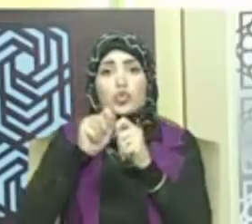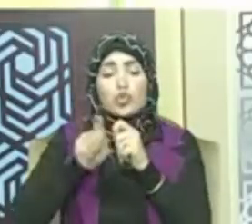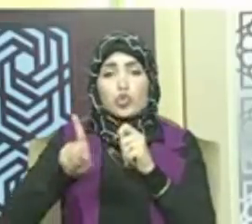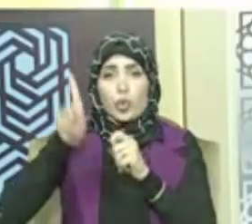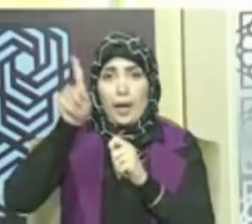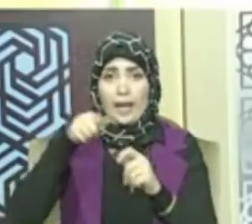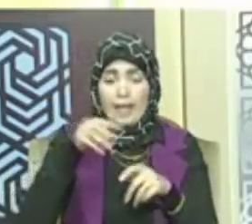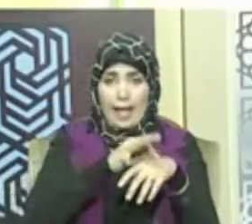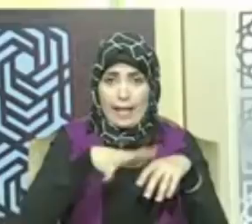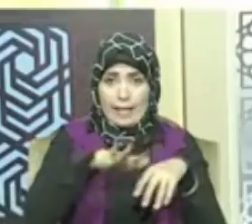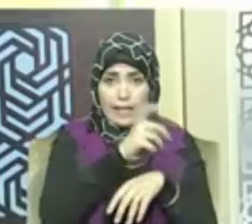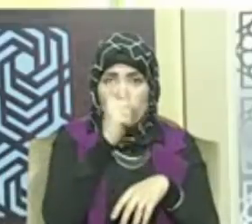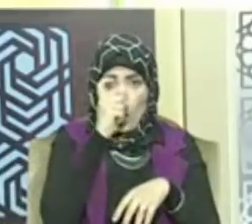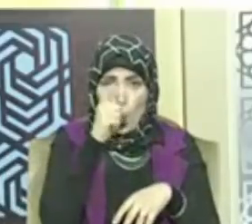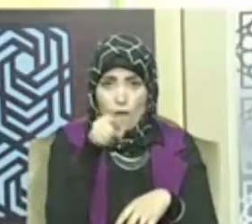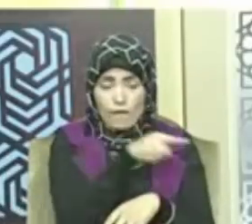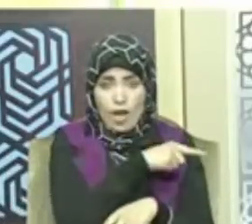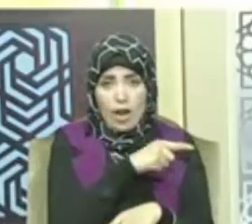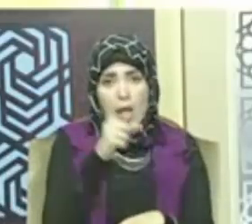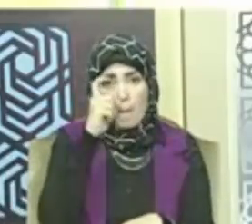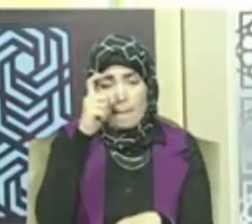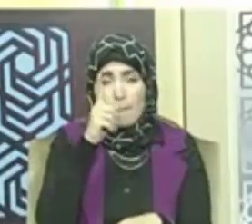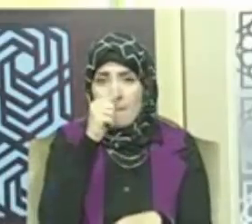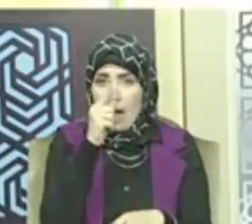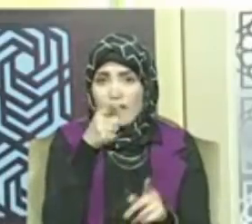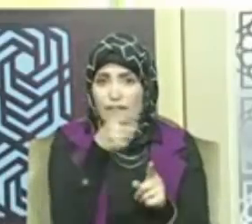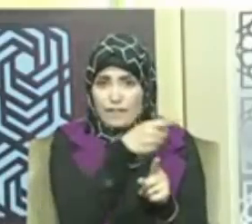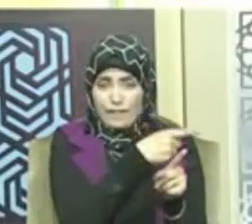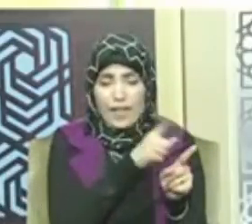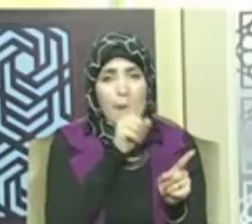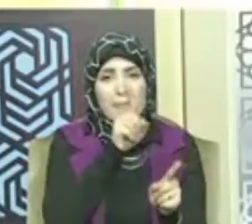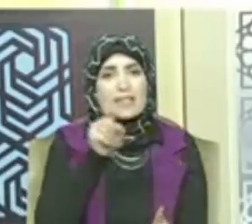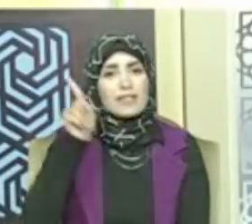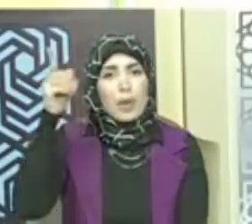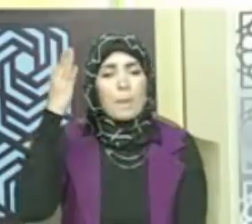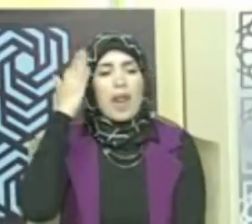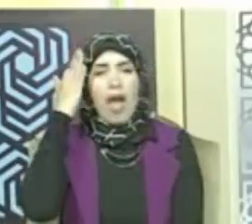ويمكر الله والله خير الماكرين.